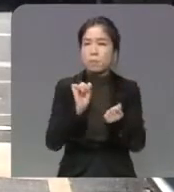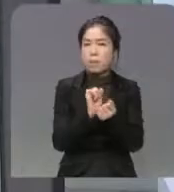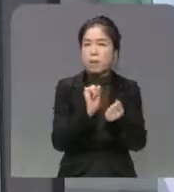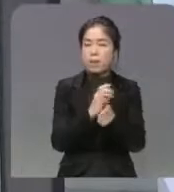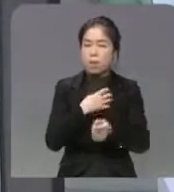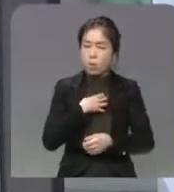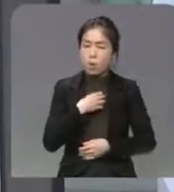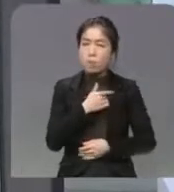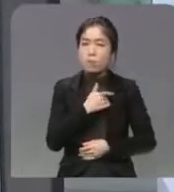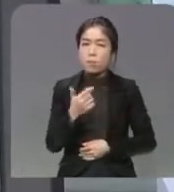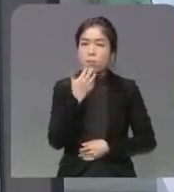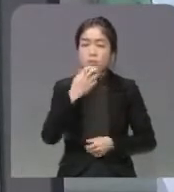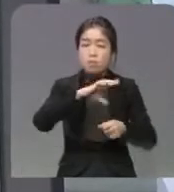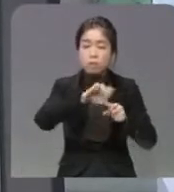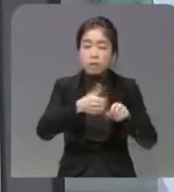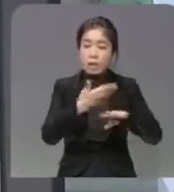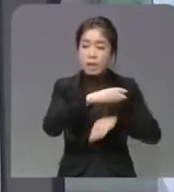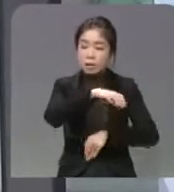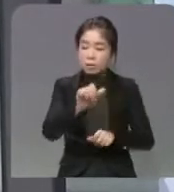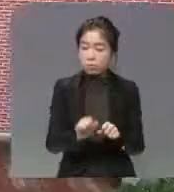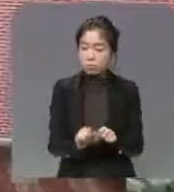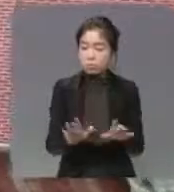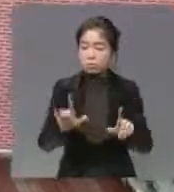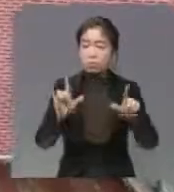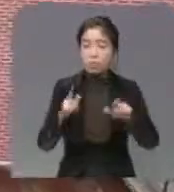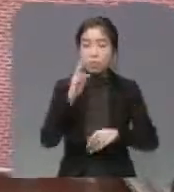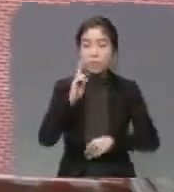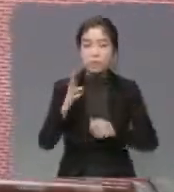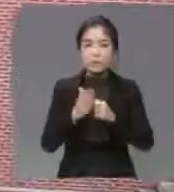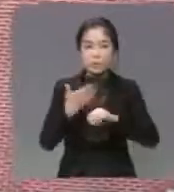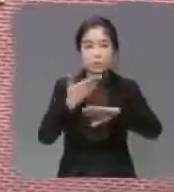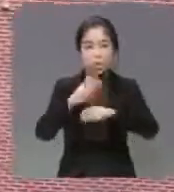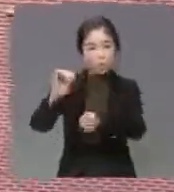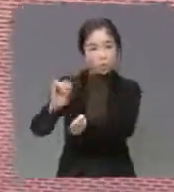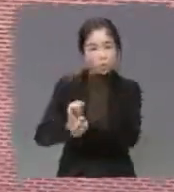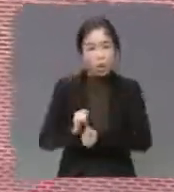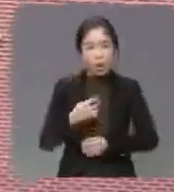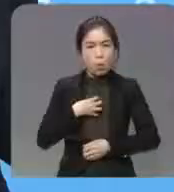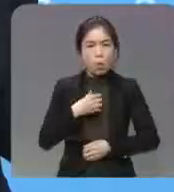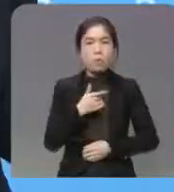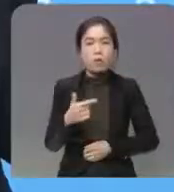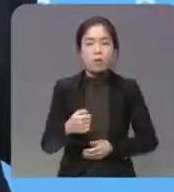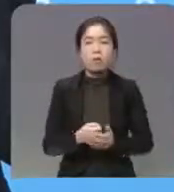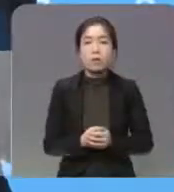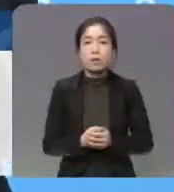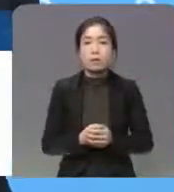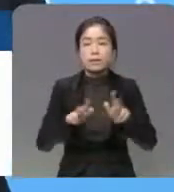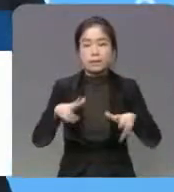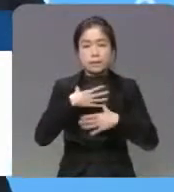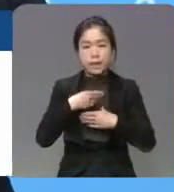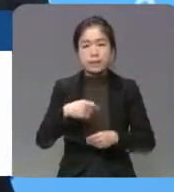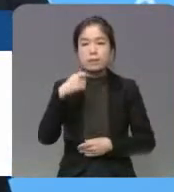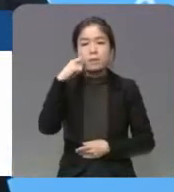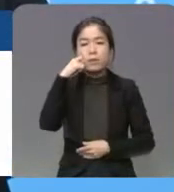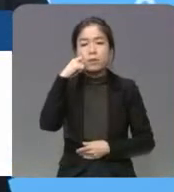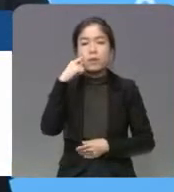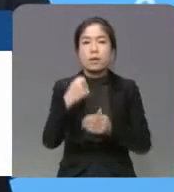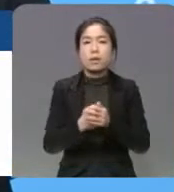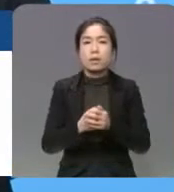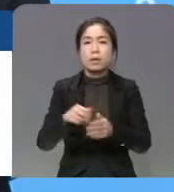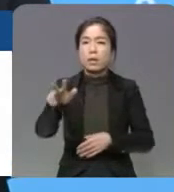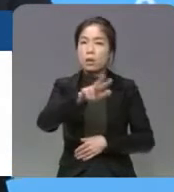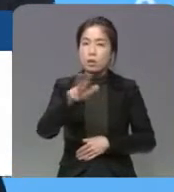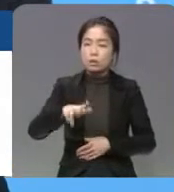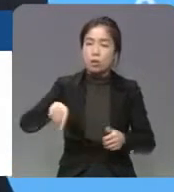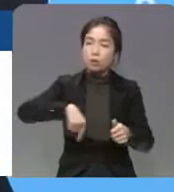큰 데다 수도권 등 타지역 확산세가 심각해 외부 유입 가능성이 여전해서입니다. 여기서 안심할 수는 없습니다. 전국